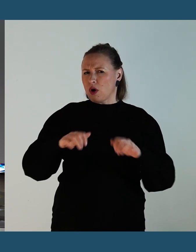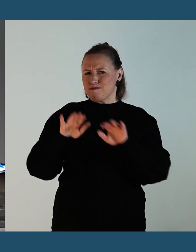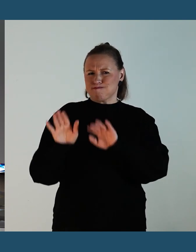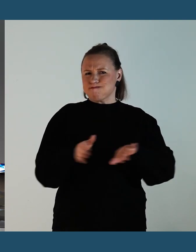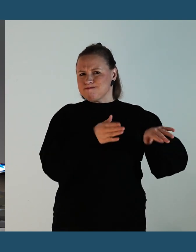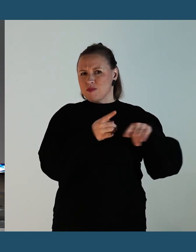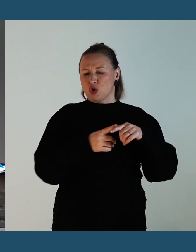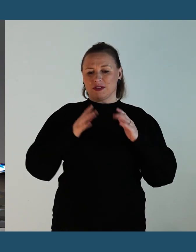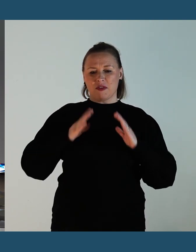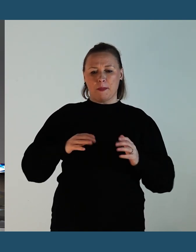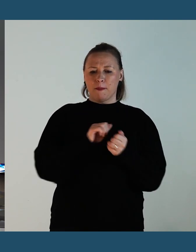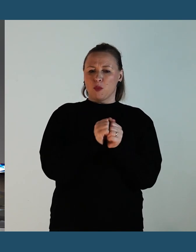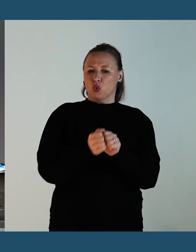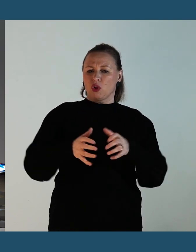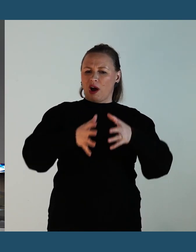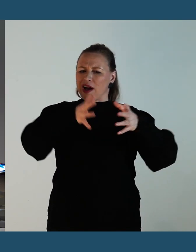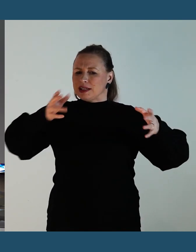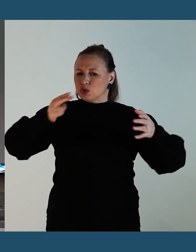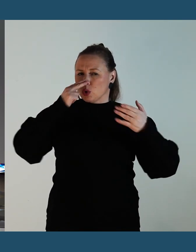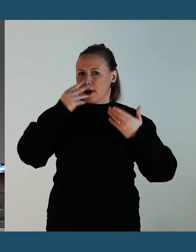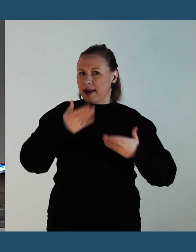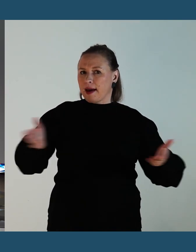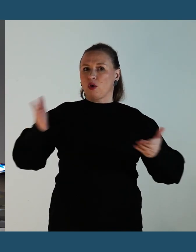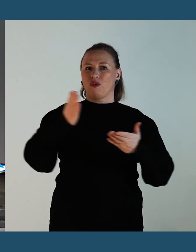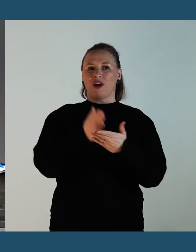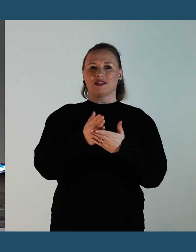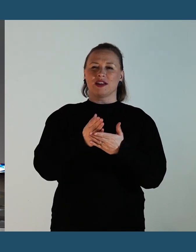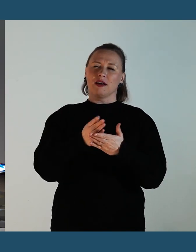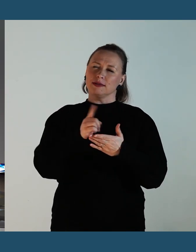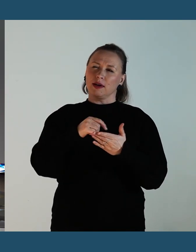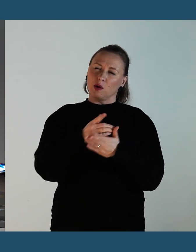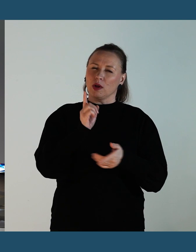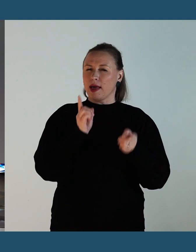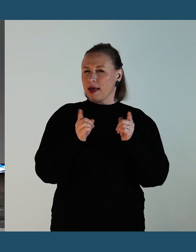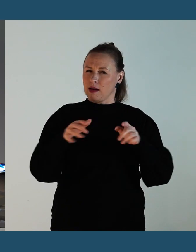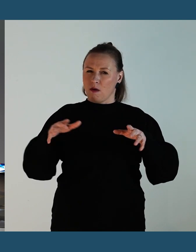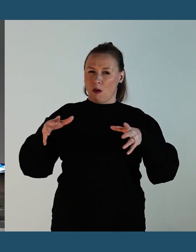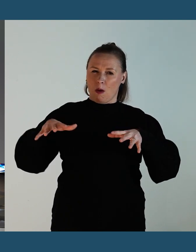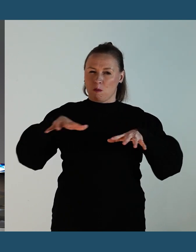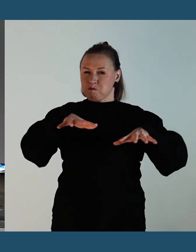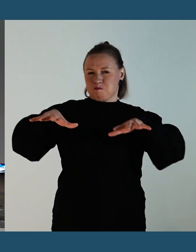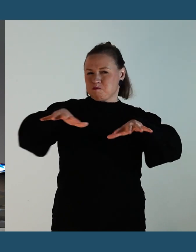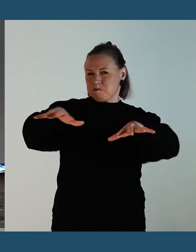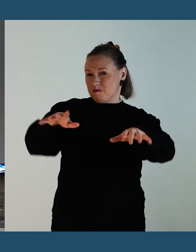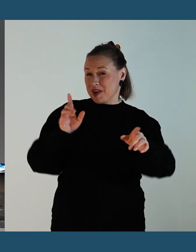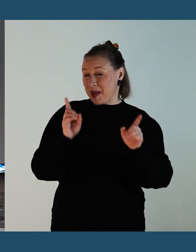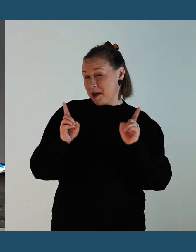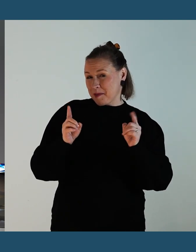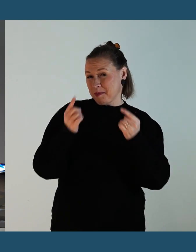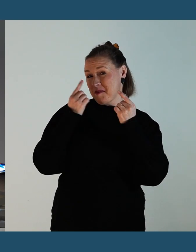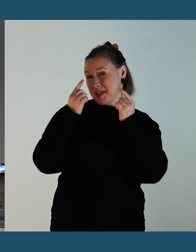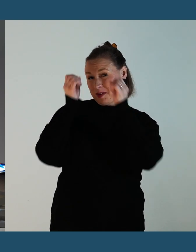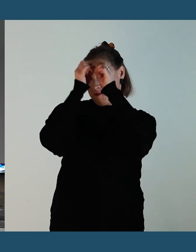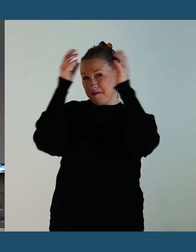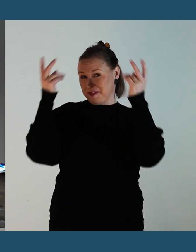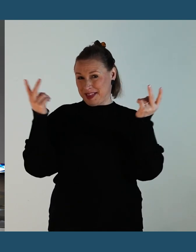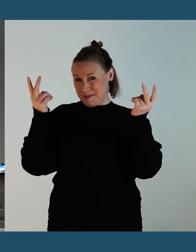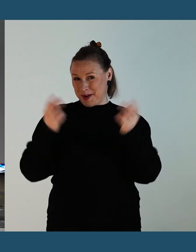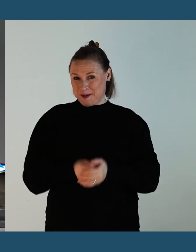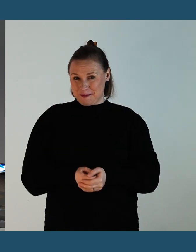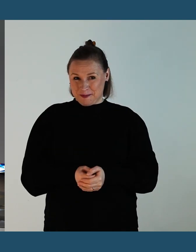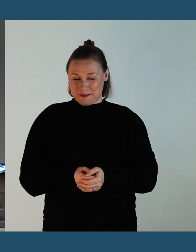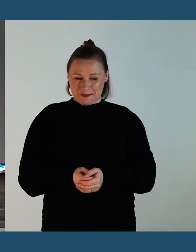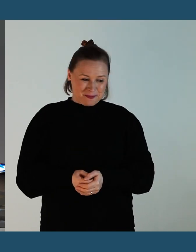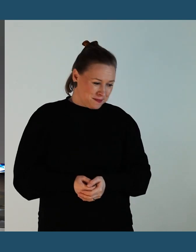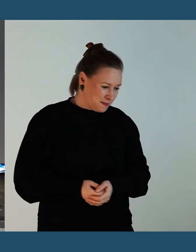näkyväksi asiaksi. Ja sitä kautta me ehkä saataisiin joku iso hyökyaalto aikaiseksi. Mä lähdin nyt visioimaan näin. Juuri näin, hyvä,